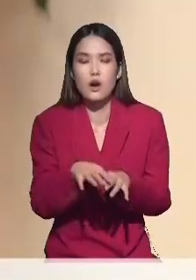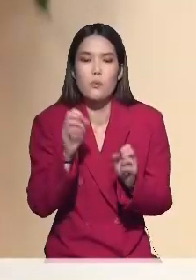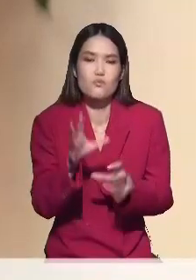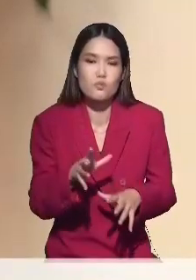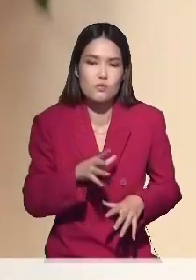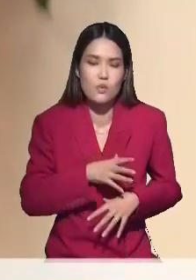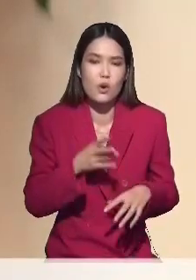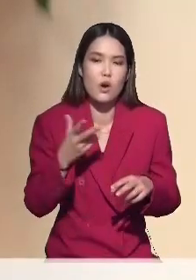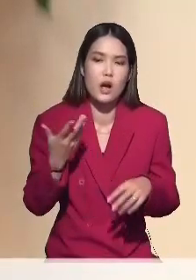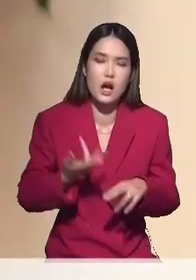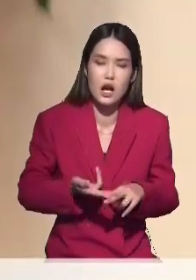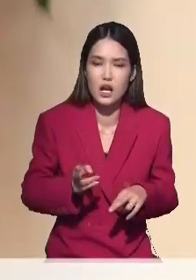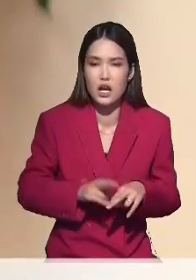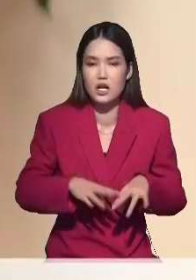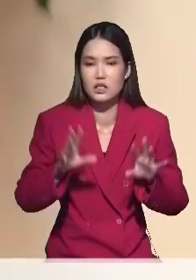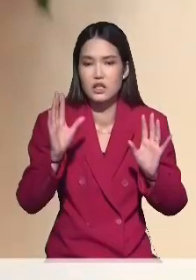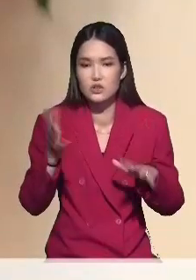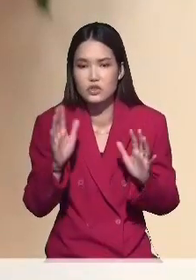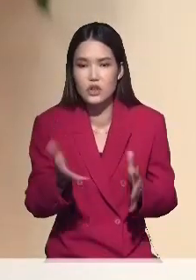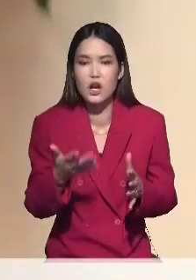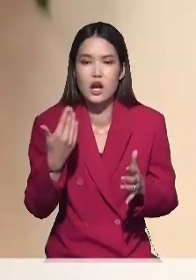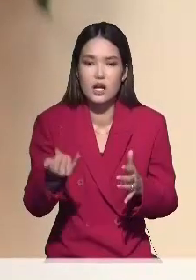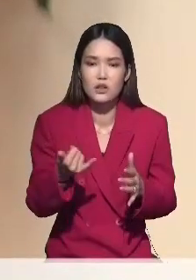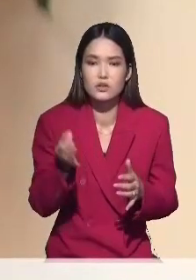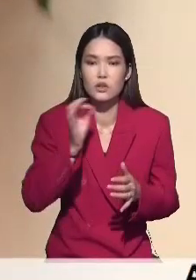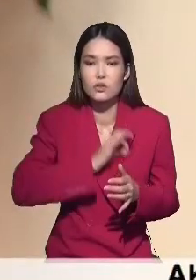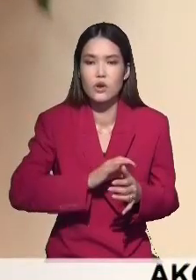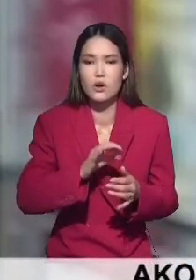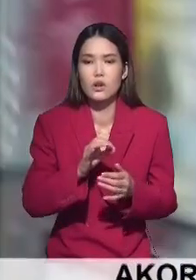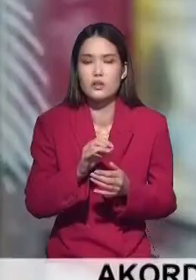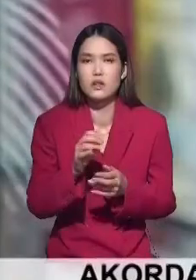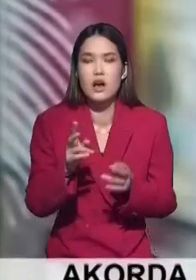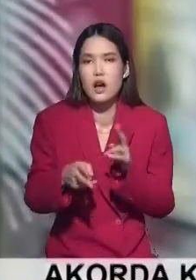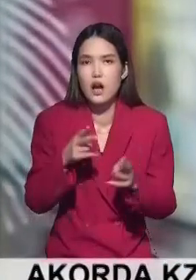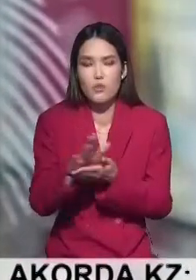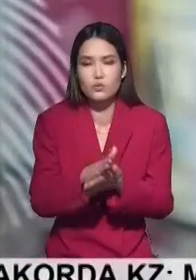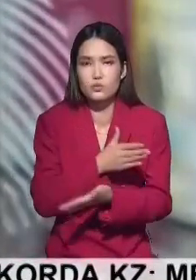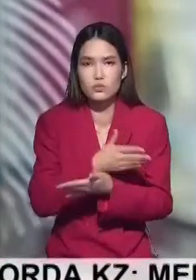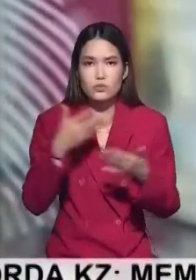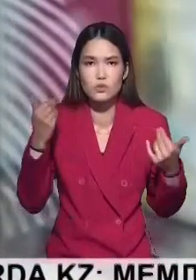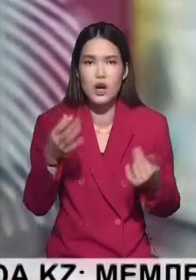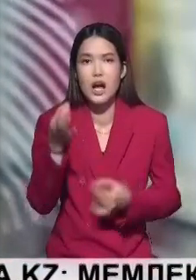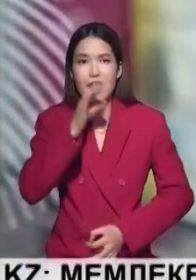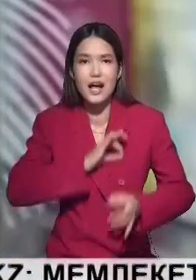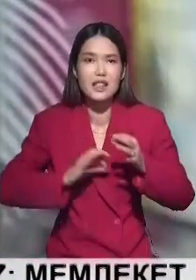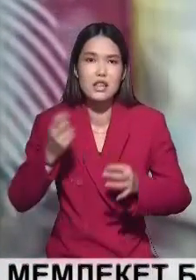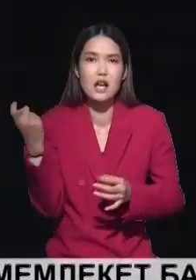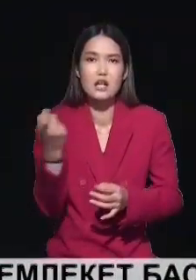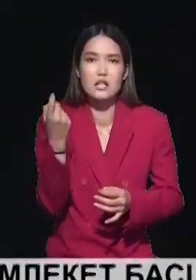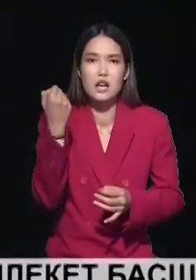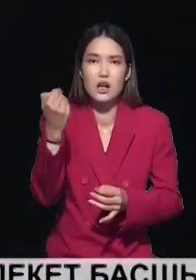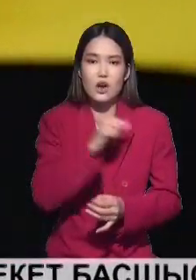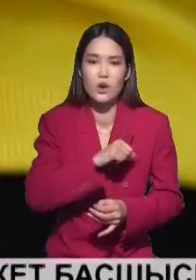таңда мынандай дәрі жоқ деген арыз келіп түскен жоқ. Ал дәрі ғана иелері қазірдің